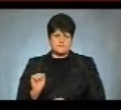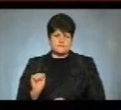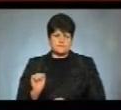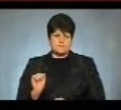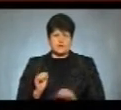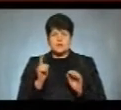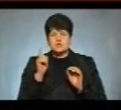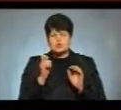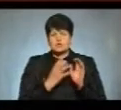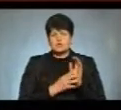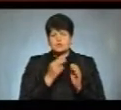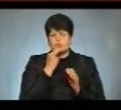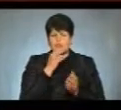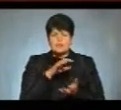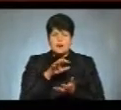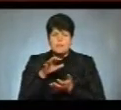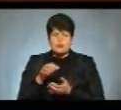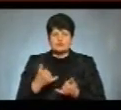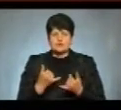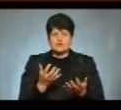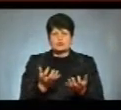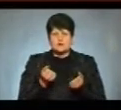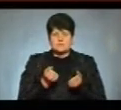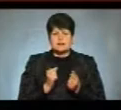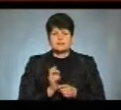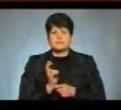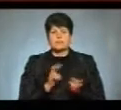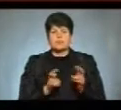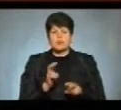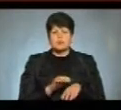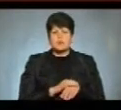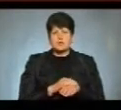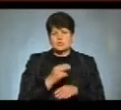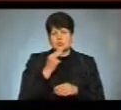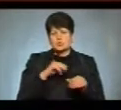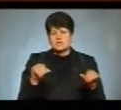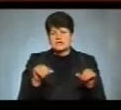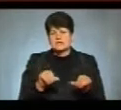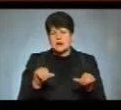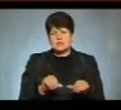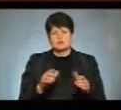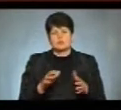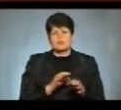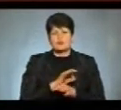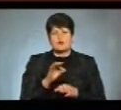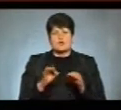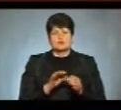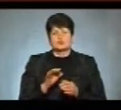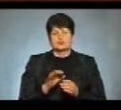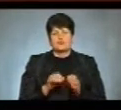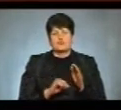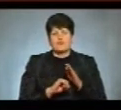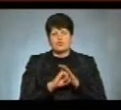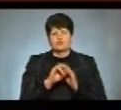190 продуктових наборів сьогодні отримали відвідувачі благодійної їдальні та учасники проєктів для молоді фонду «Карітас» під час